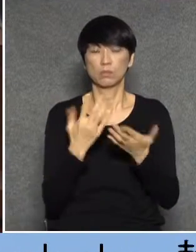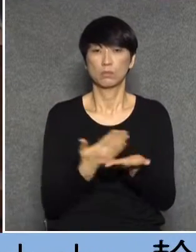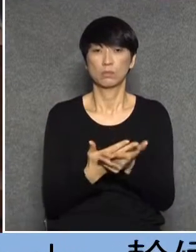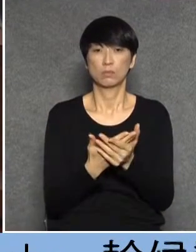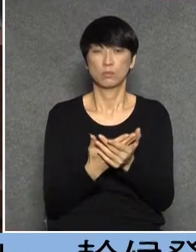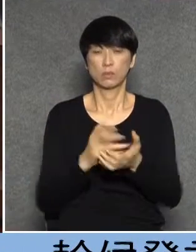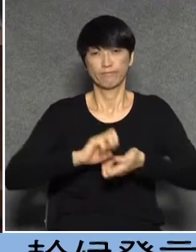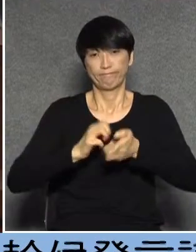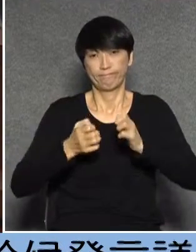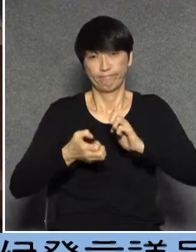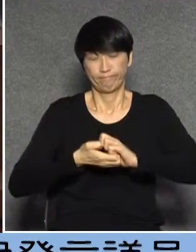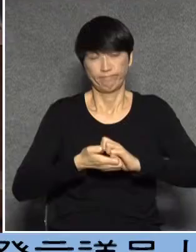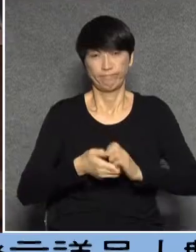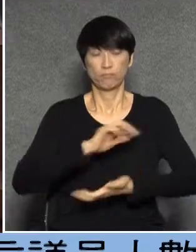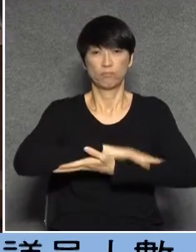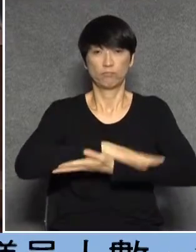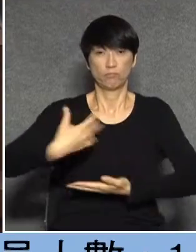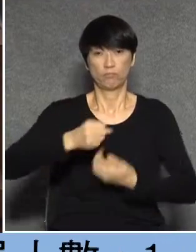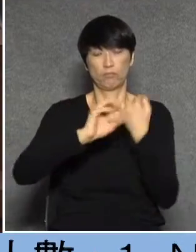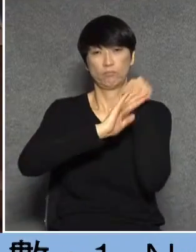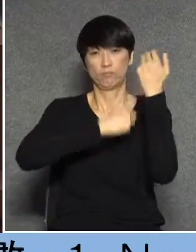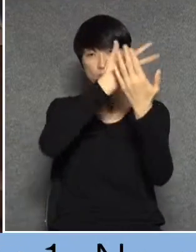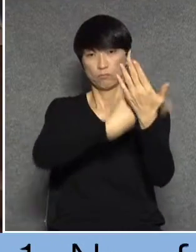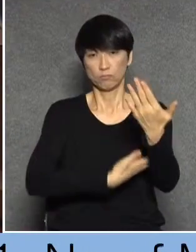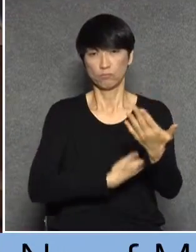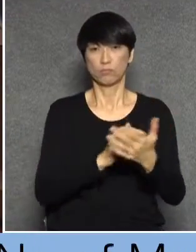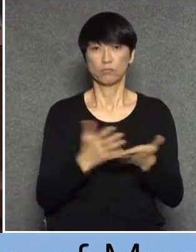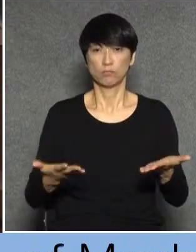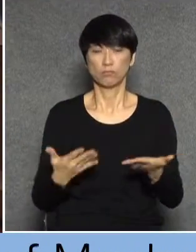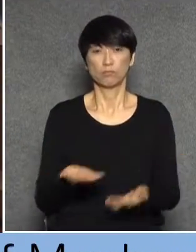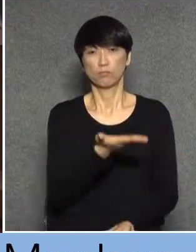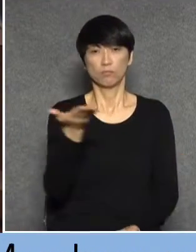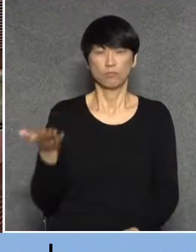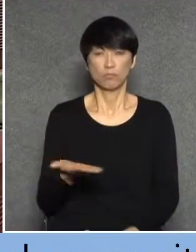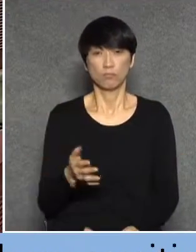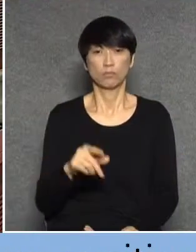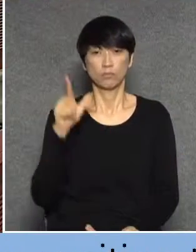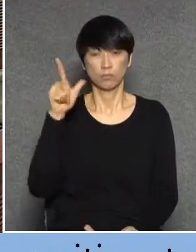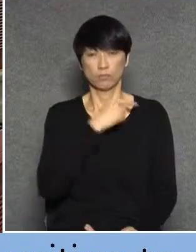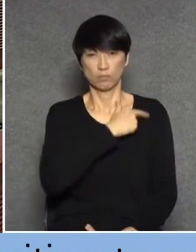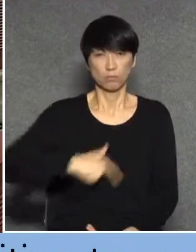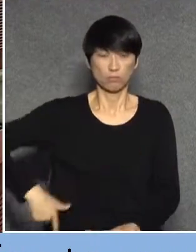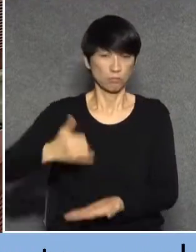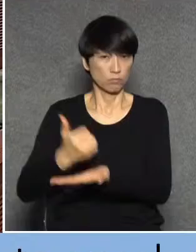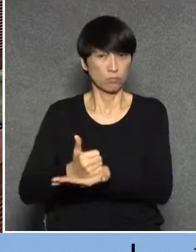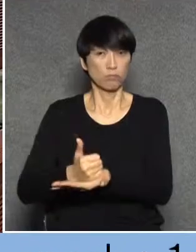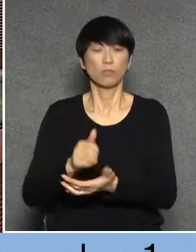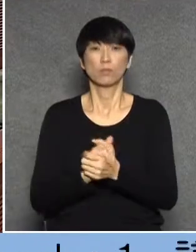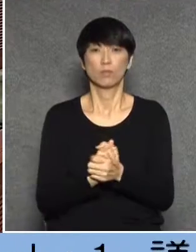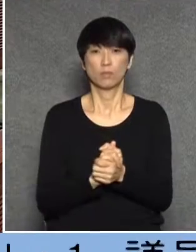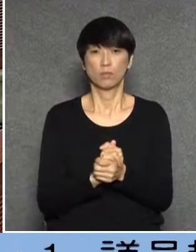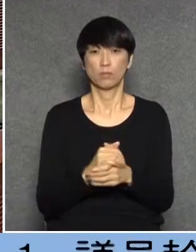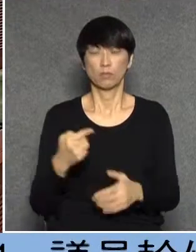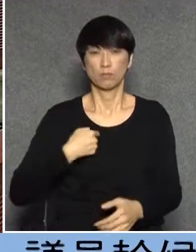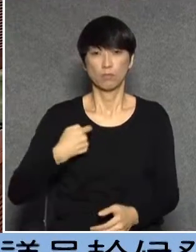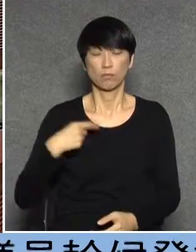麼複雜的版權條例裡面在現場，我不知道廖長江有沒有在這裡，但我相信在起碼就是我和廖